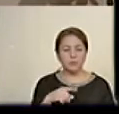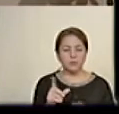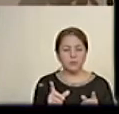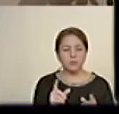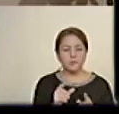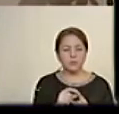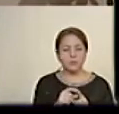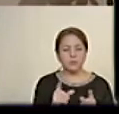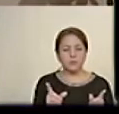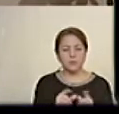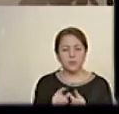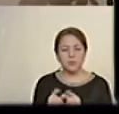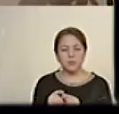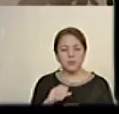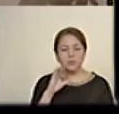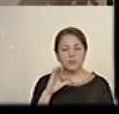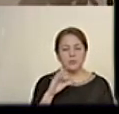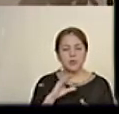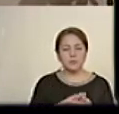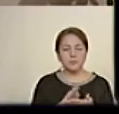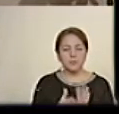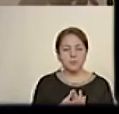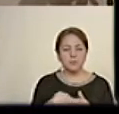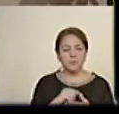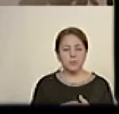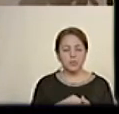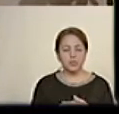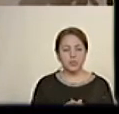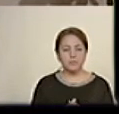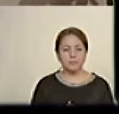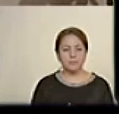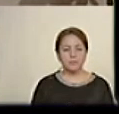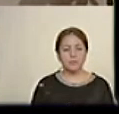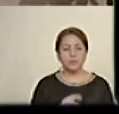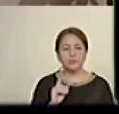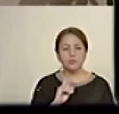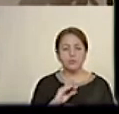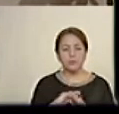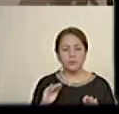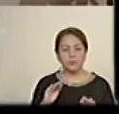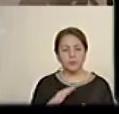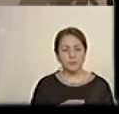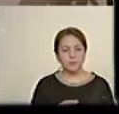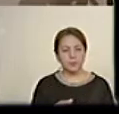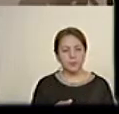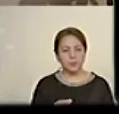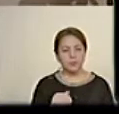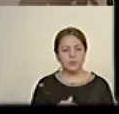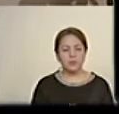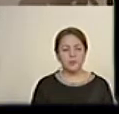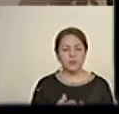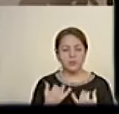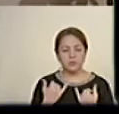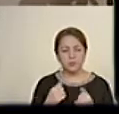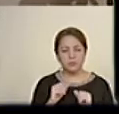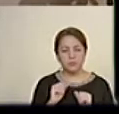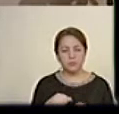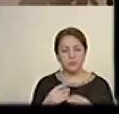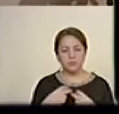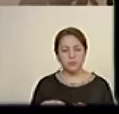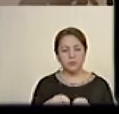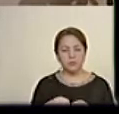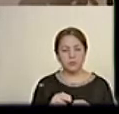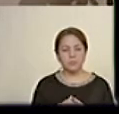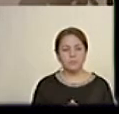с обстоятельствами причины. Ну что, ребята, справились с заданием? А теперь давайте проверим.